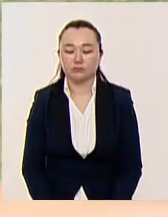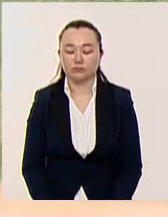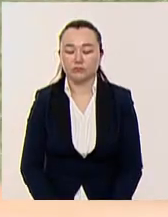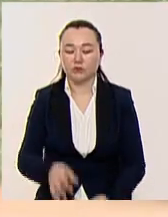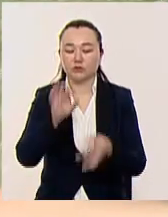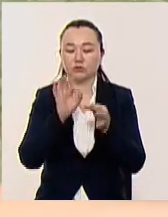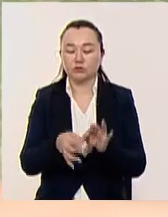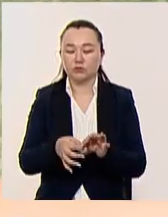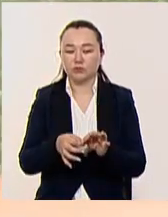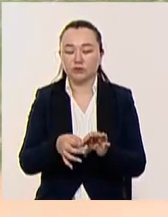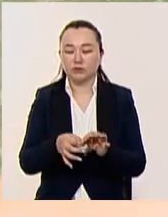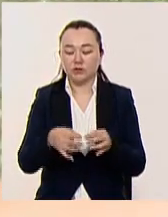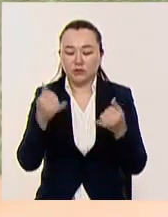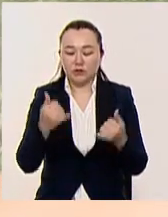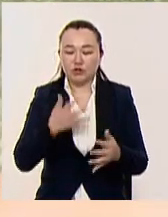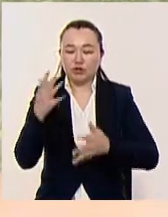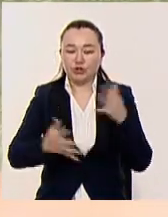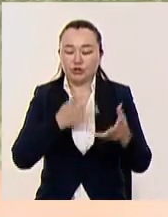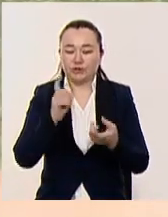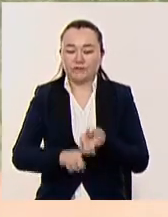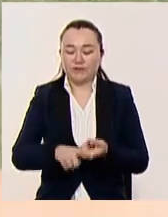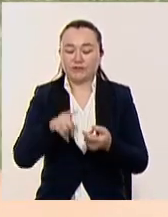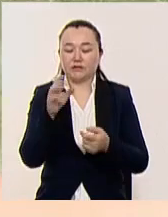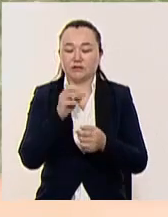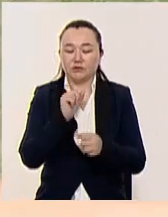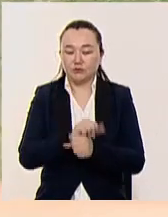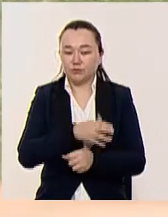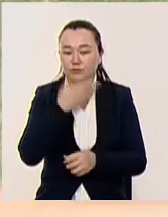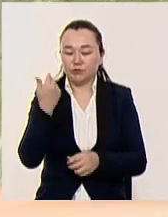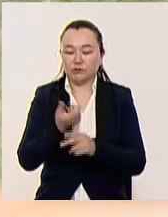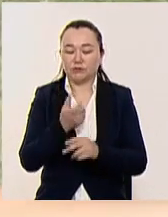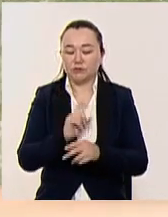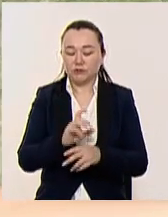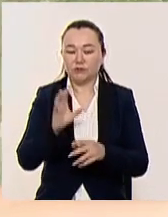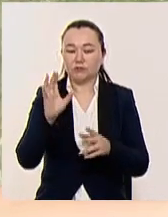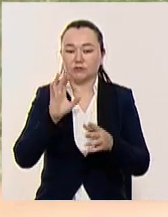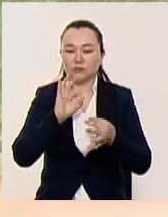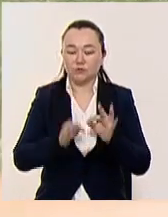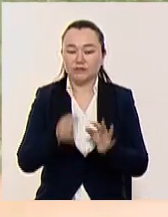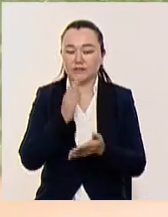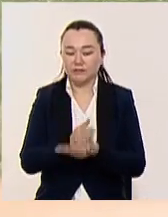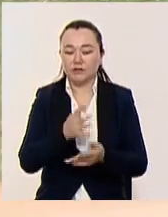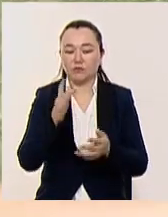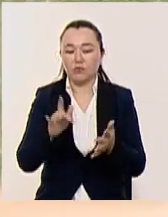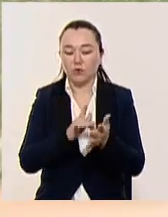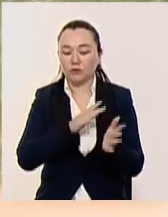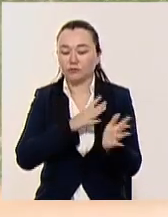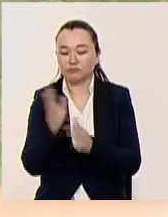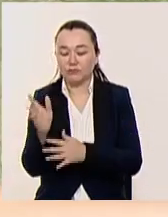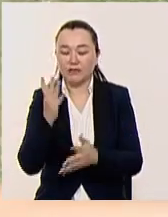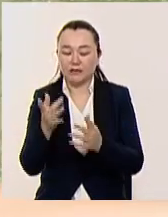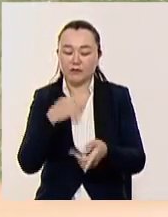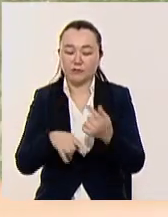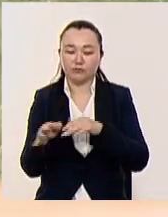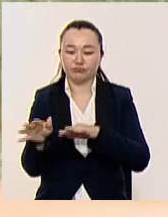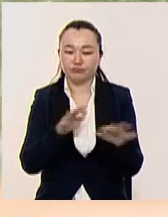Сложность, как вы замечаете, ветер сегодня. Желдің тоқтаусыз соғуы біраз қиындыға келді. Бірде қалаға қарай соқса, енді бірде жасыл белдеуге